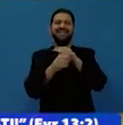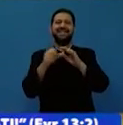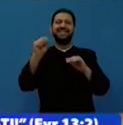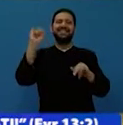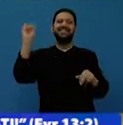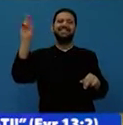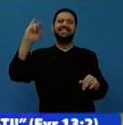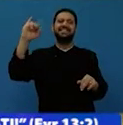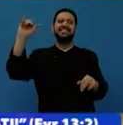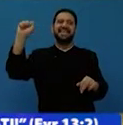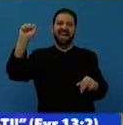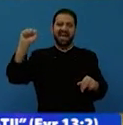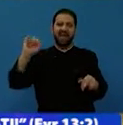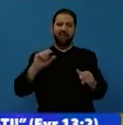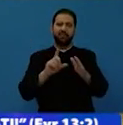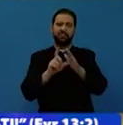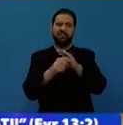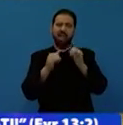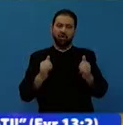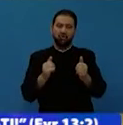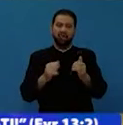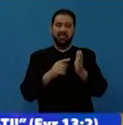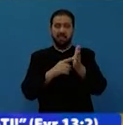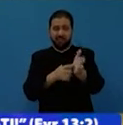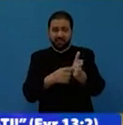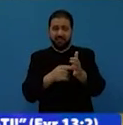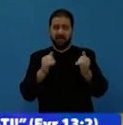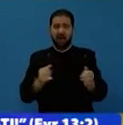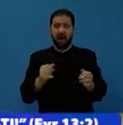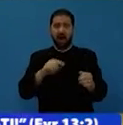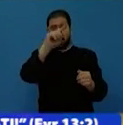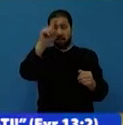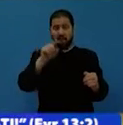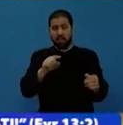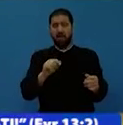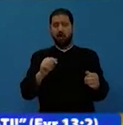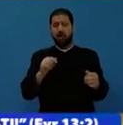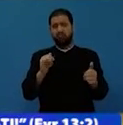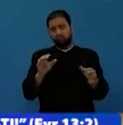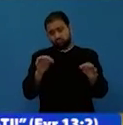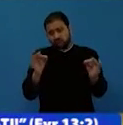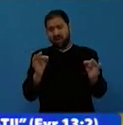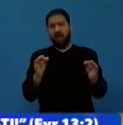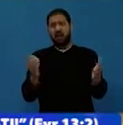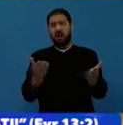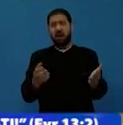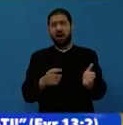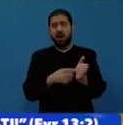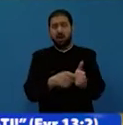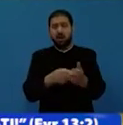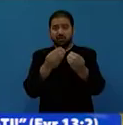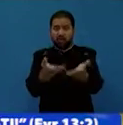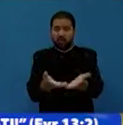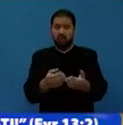această perspectivă a întrebărilor justificate pe care și le pun credincioșii